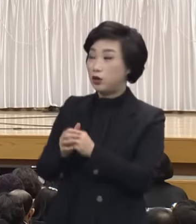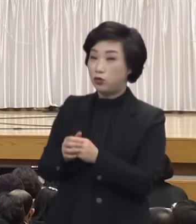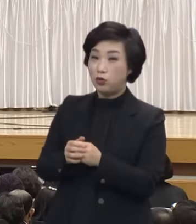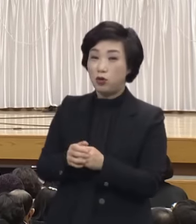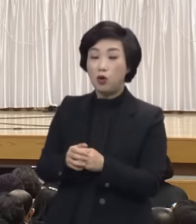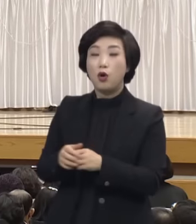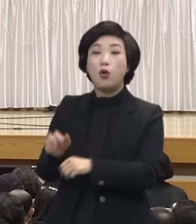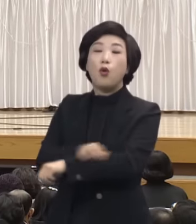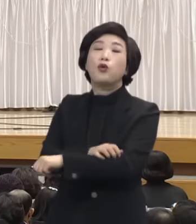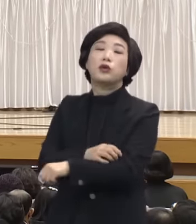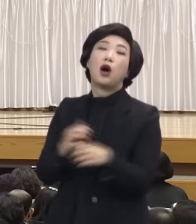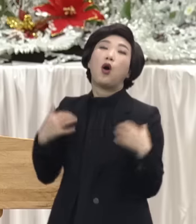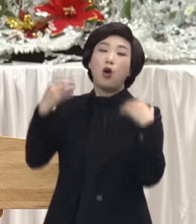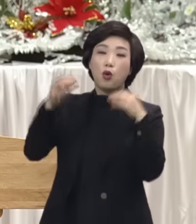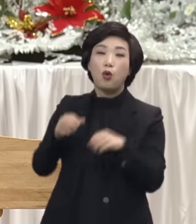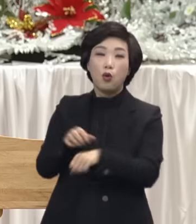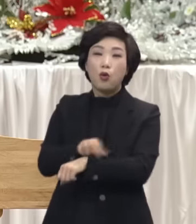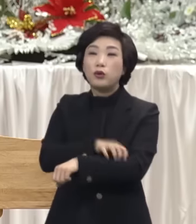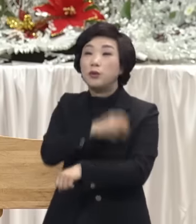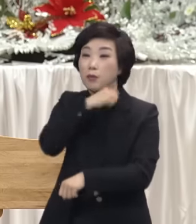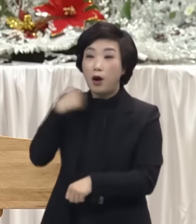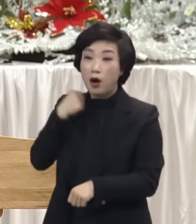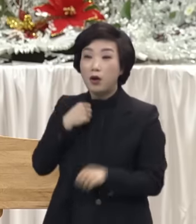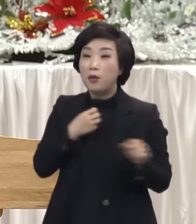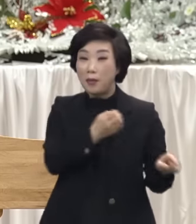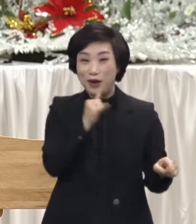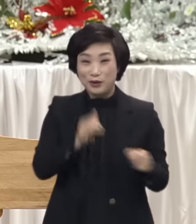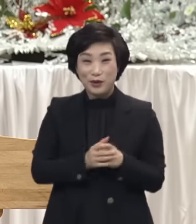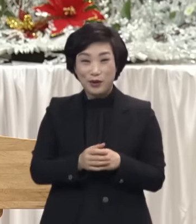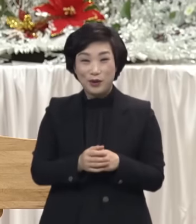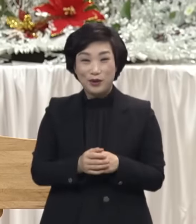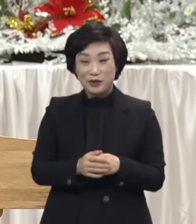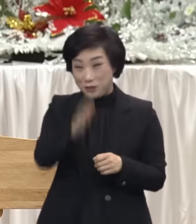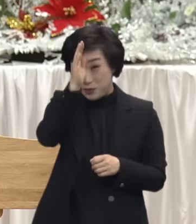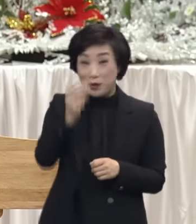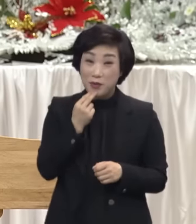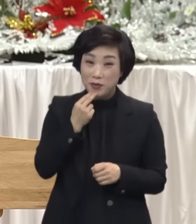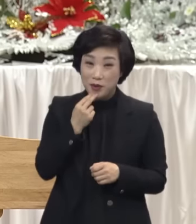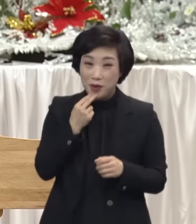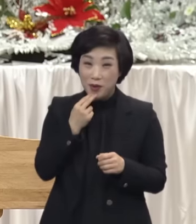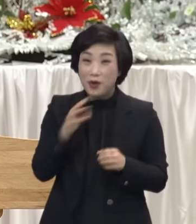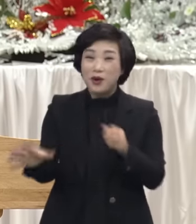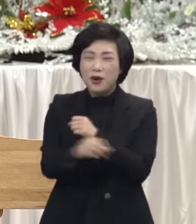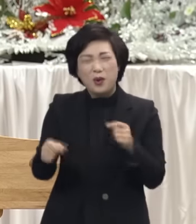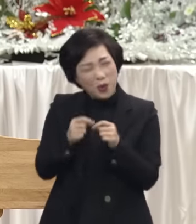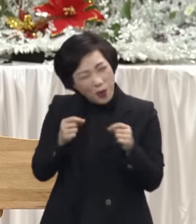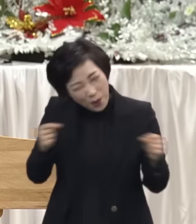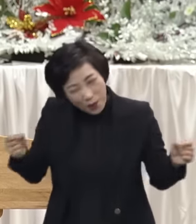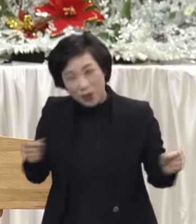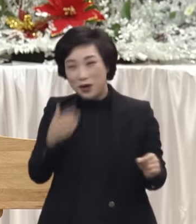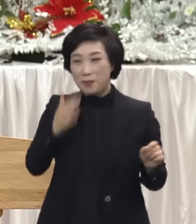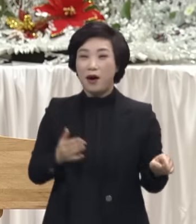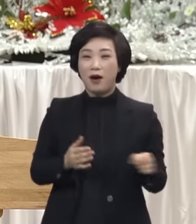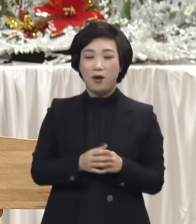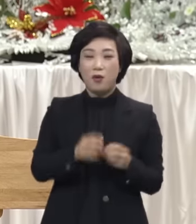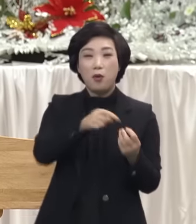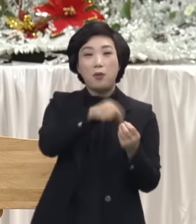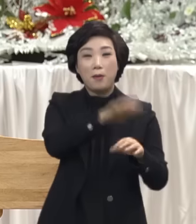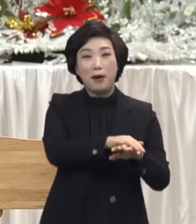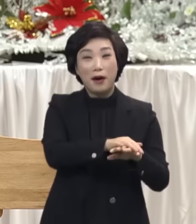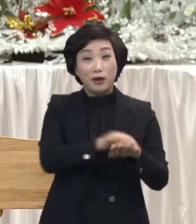오이만 난대. 오이만 난대. 오래오래 병균도 안고 오래 딸 수 있대요. 호박밭에서.